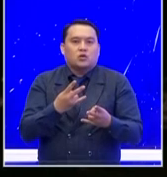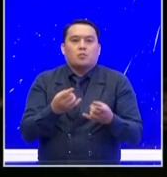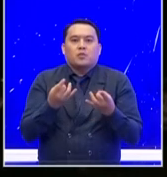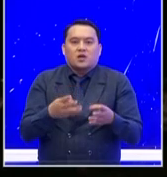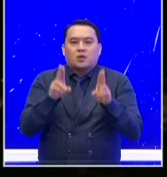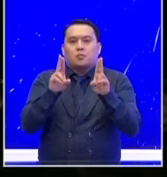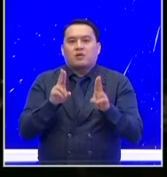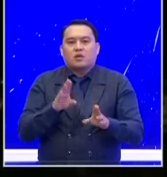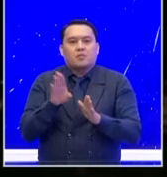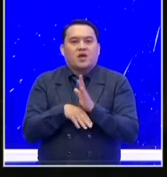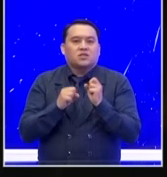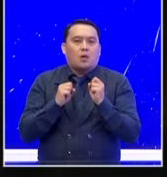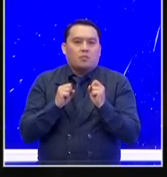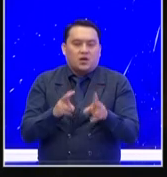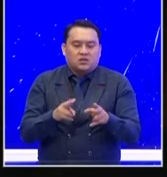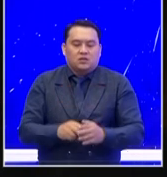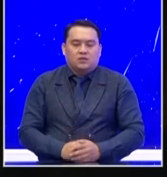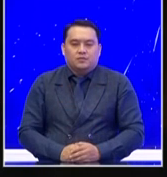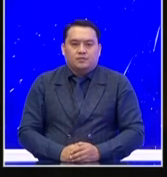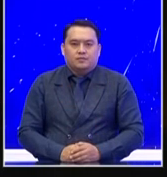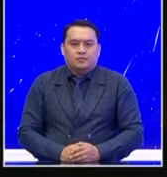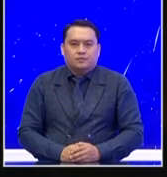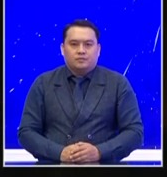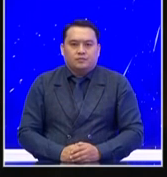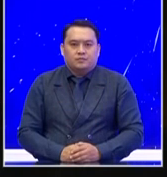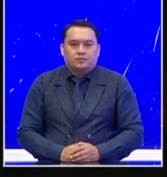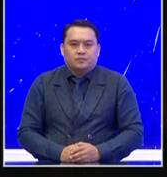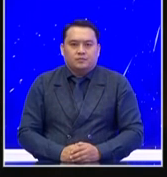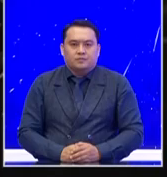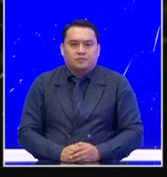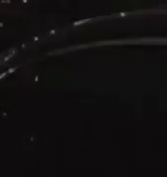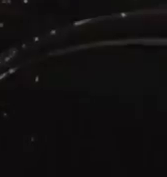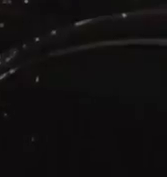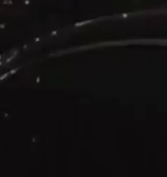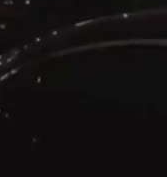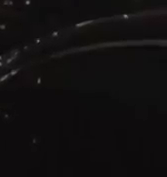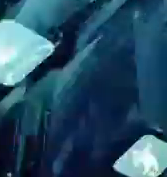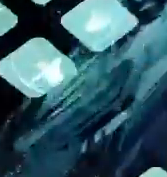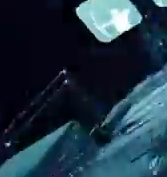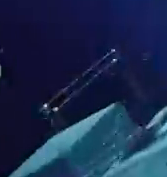соблюдать элементарные правила безопасности в период пандемии.